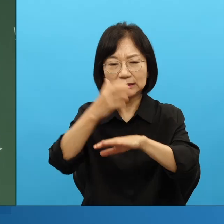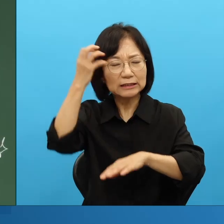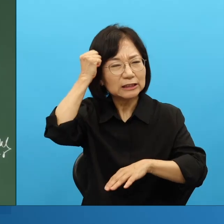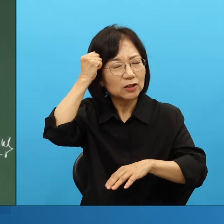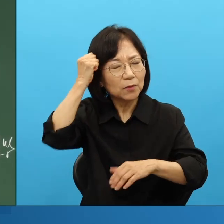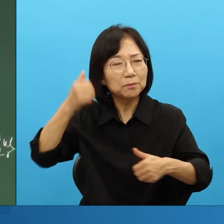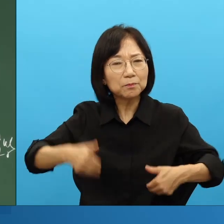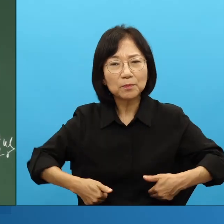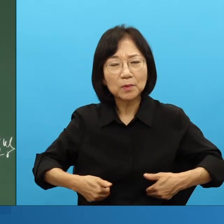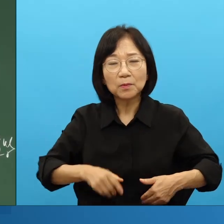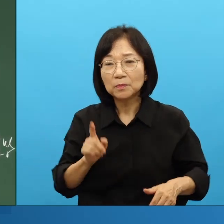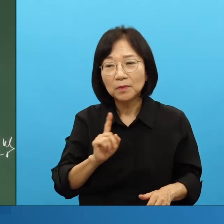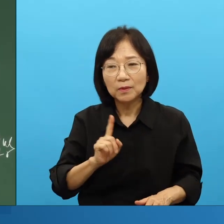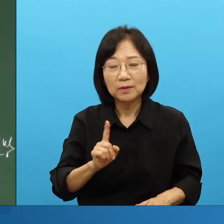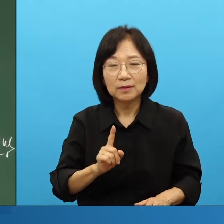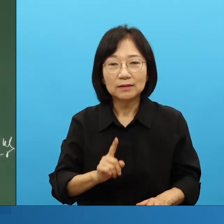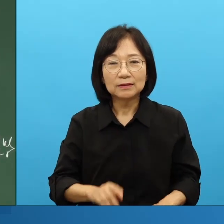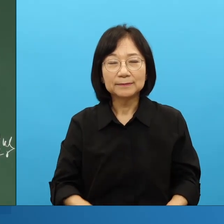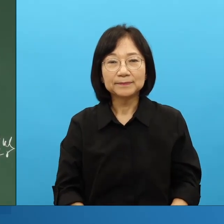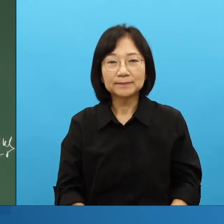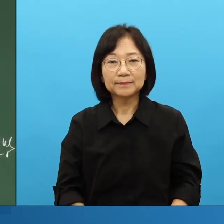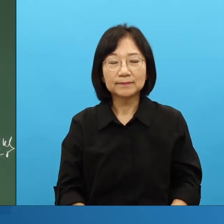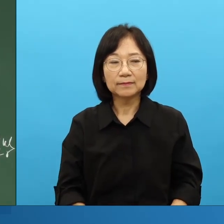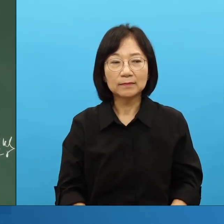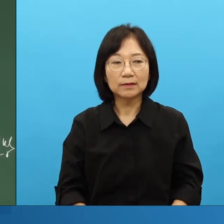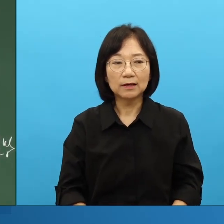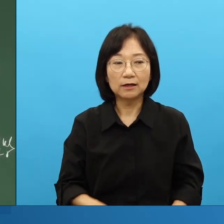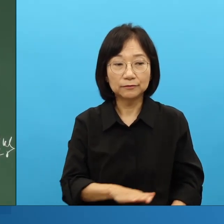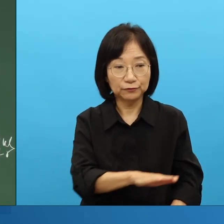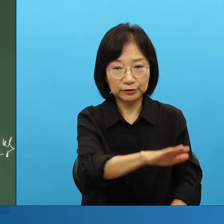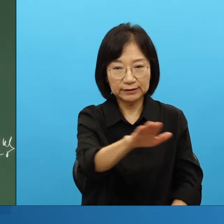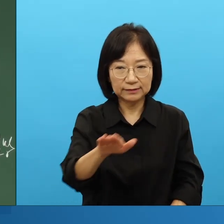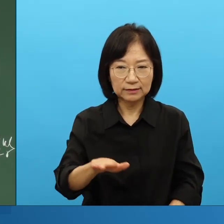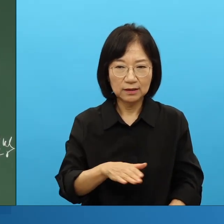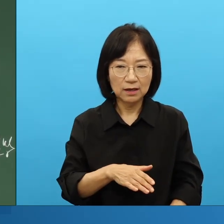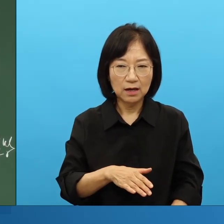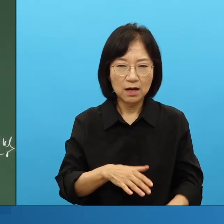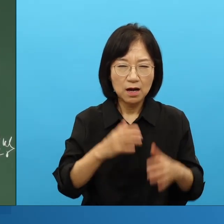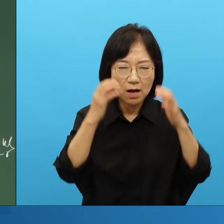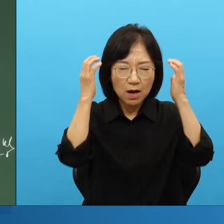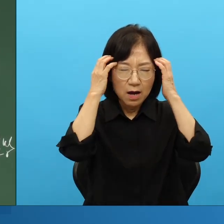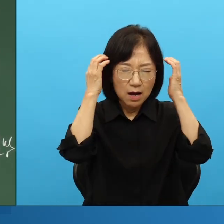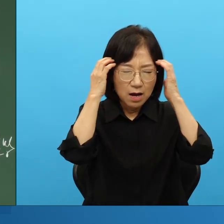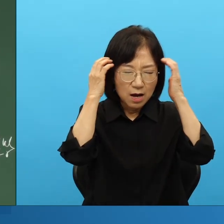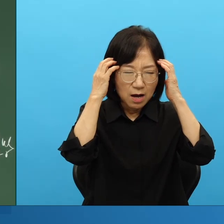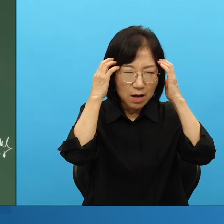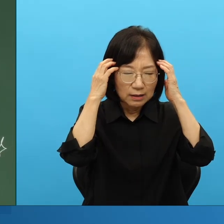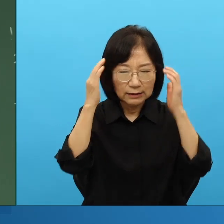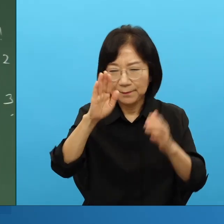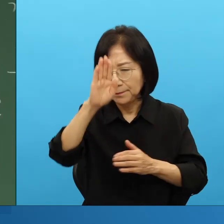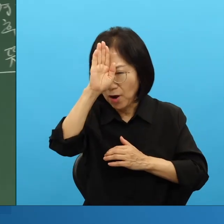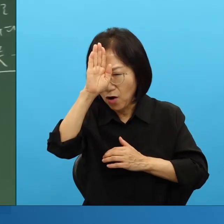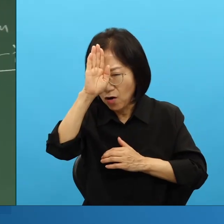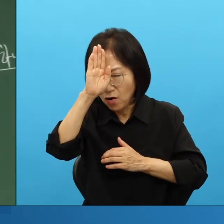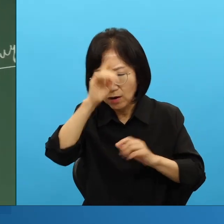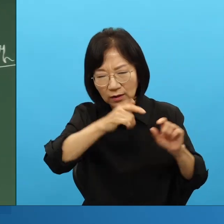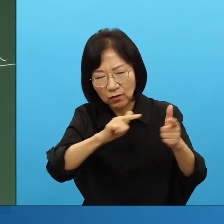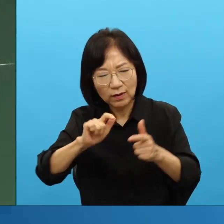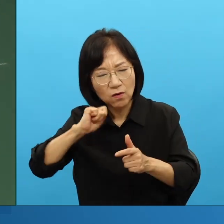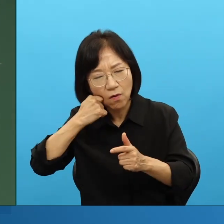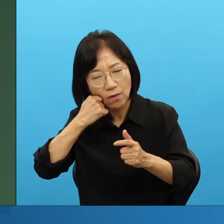在这里，最后应该记住的。 우리는 환난이 오거나 질병이 오거나 하는 이런 어려움 올 때 있잖아요.